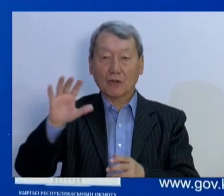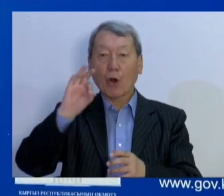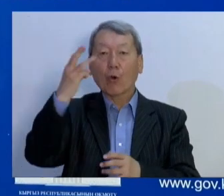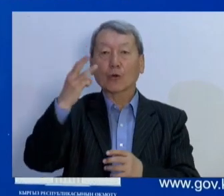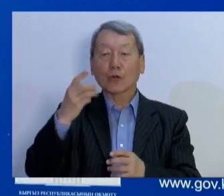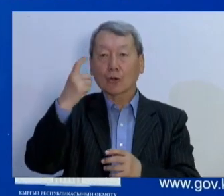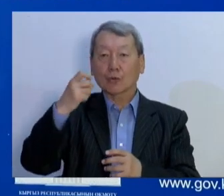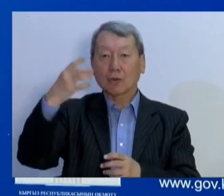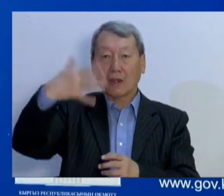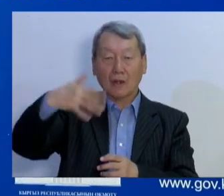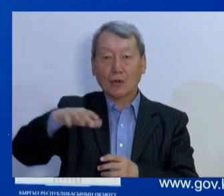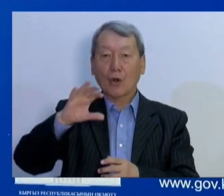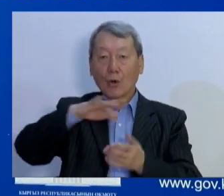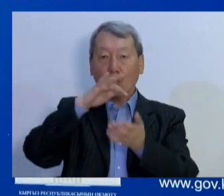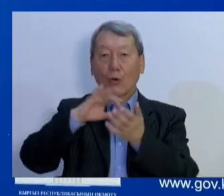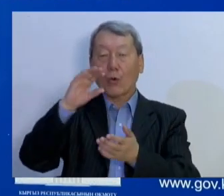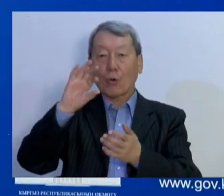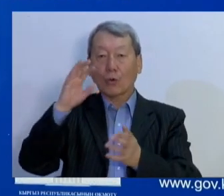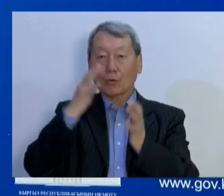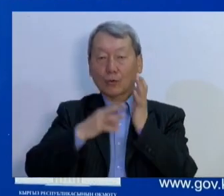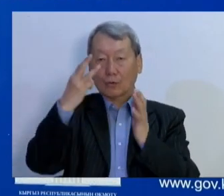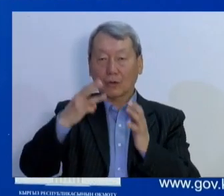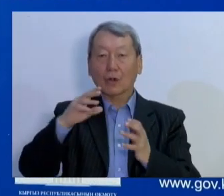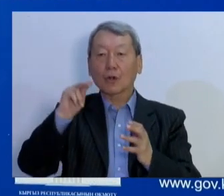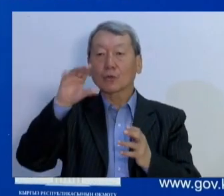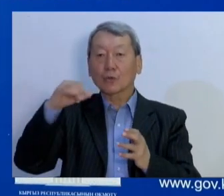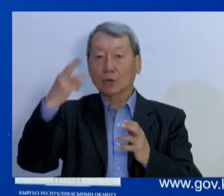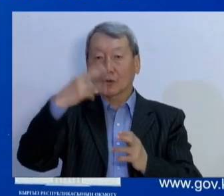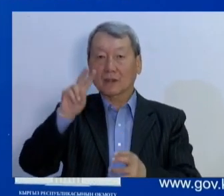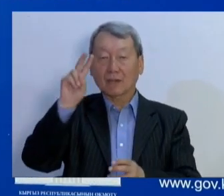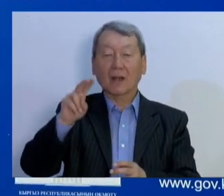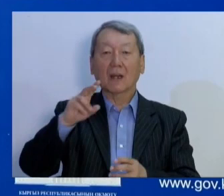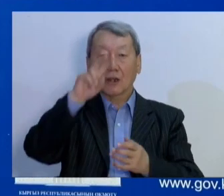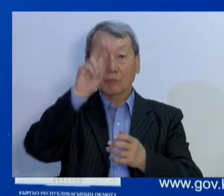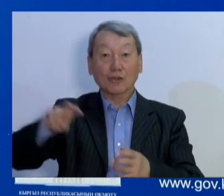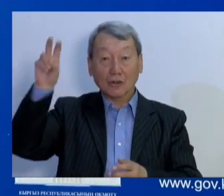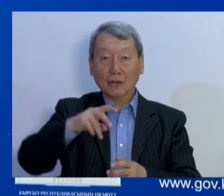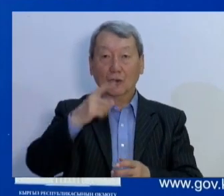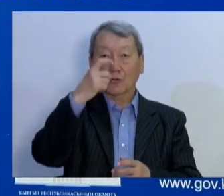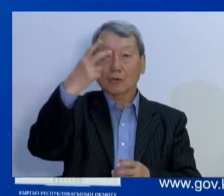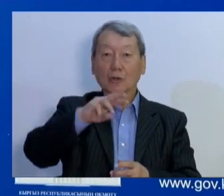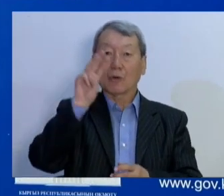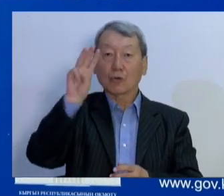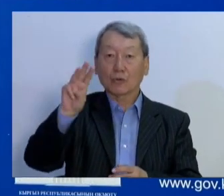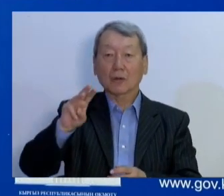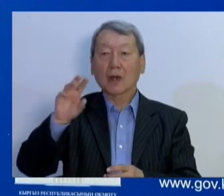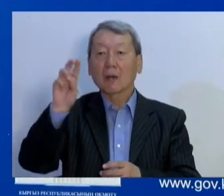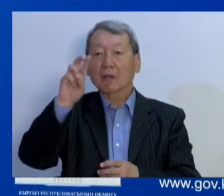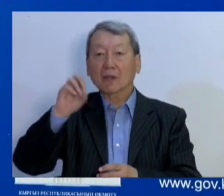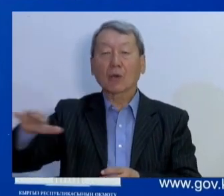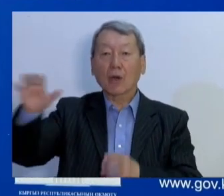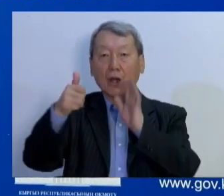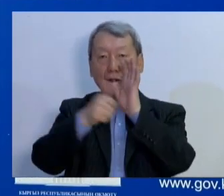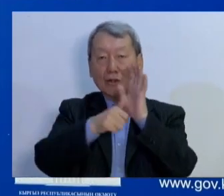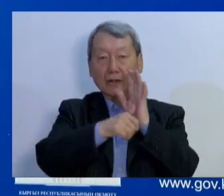Ош областында 150, Ош шаарында 93, Чүй областында 32, жана Бишкек шаарында 123, Баткен